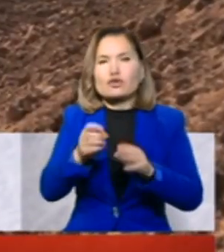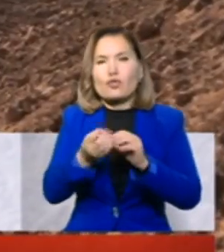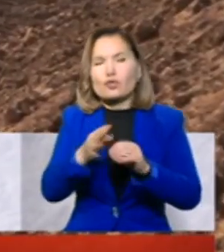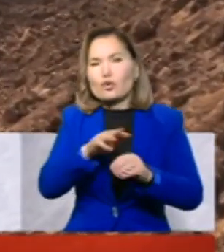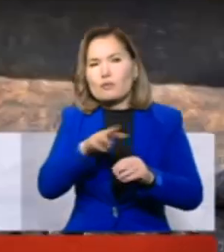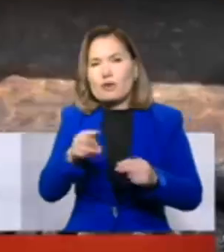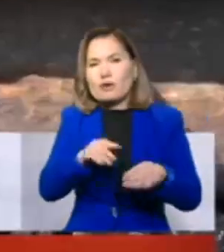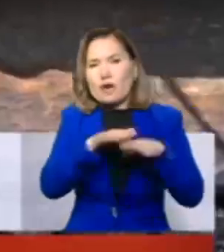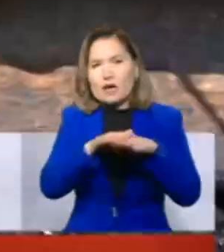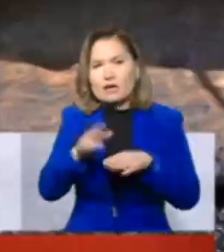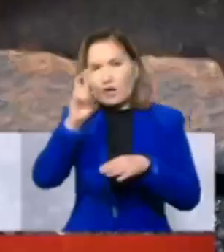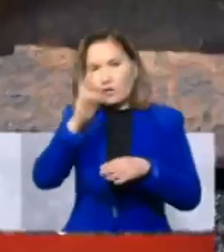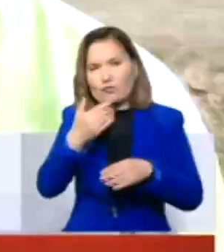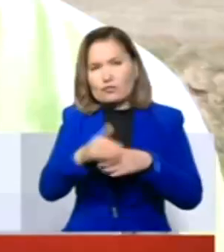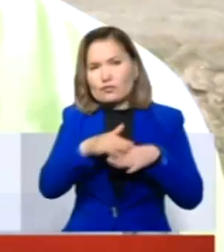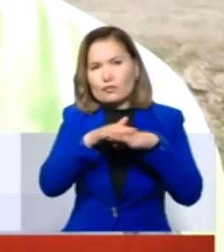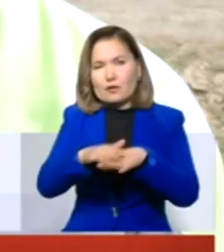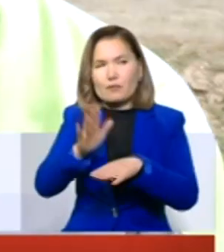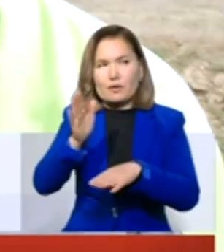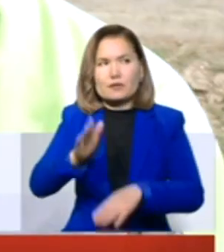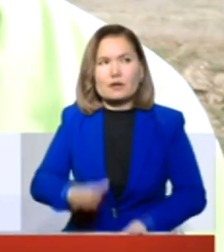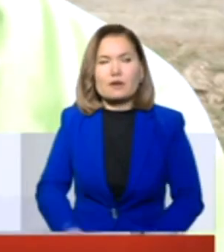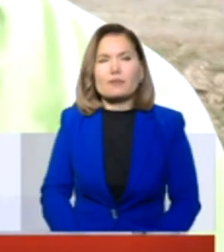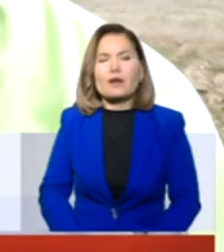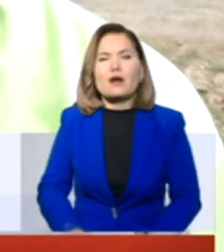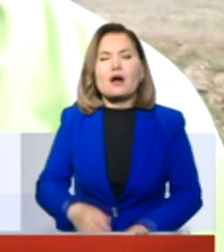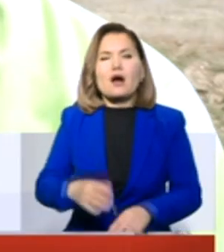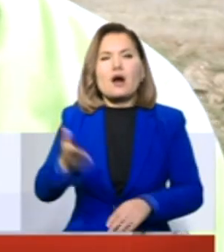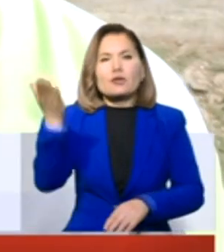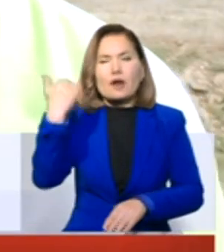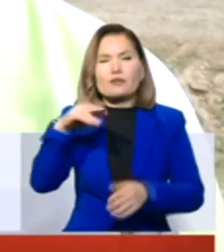жұмсалмақ. Көптен бері жоспарланған орташа жөндеу